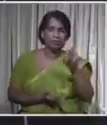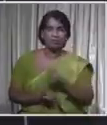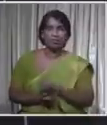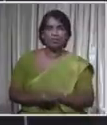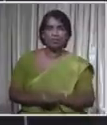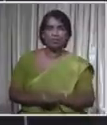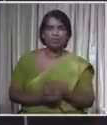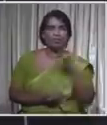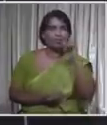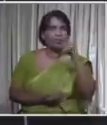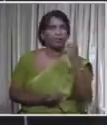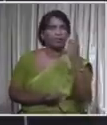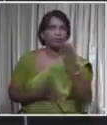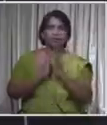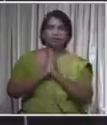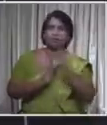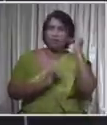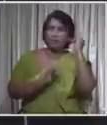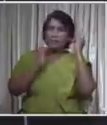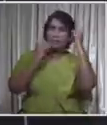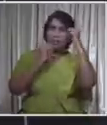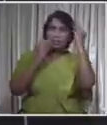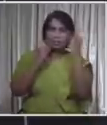කී දෙනෙක් සාප කරනවද